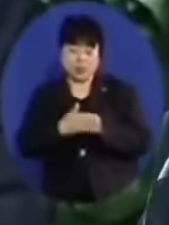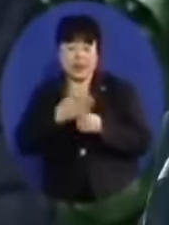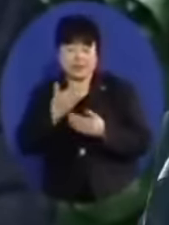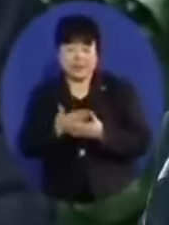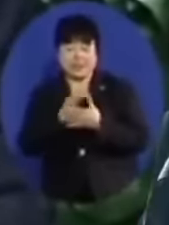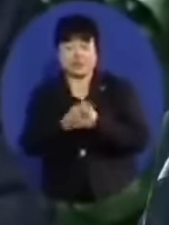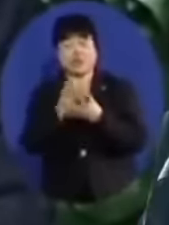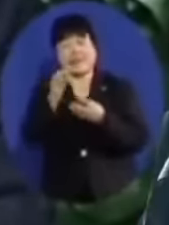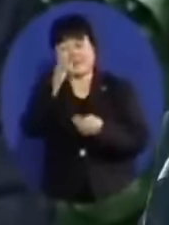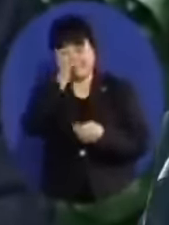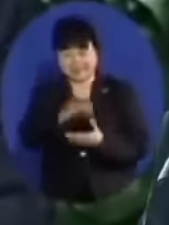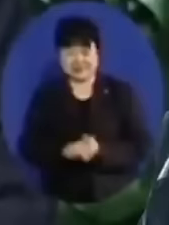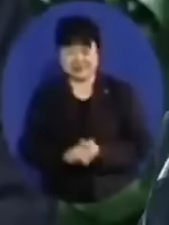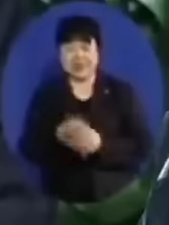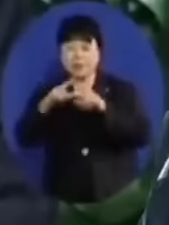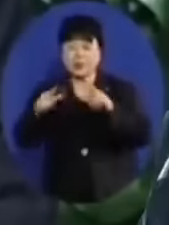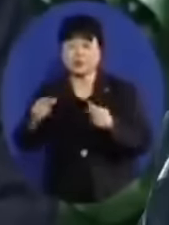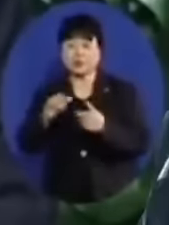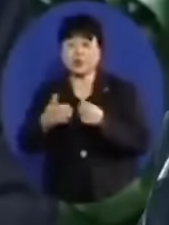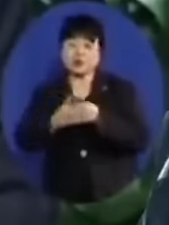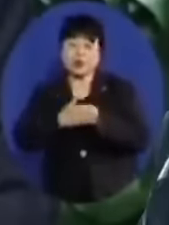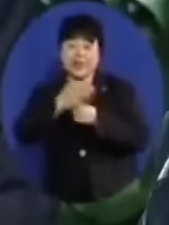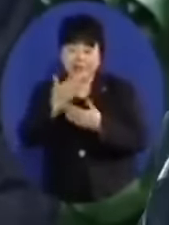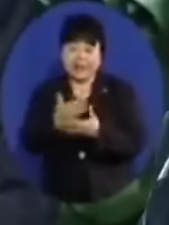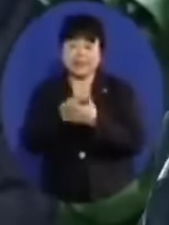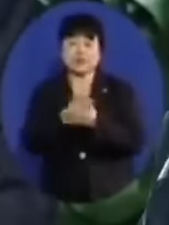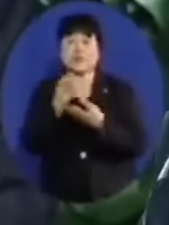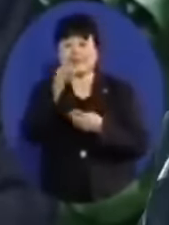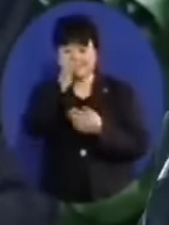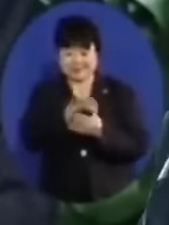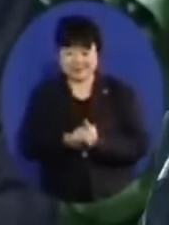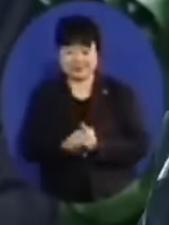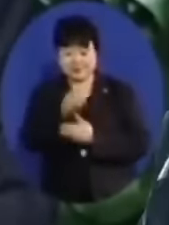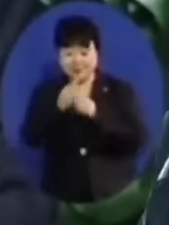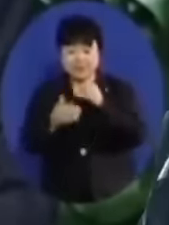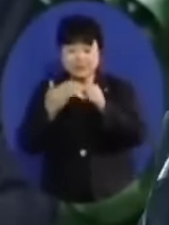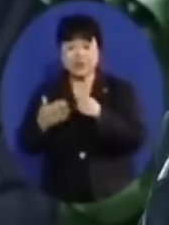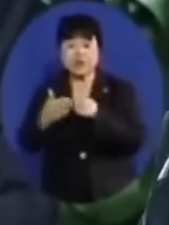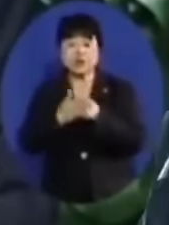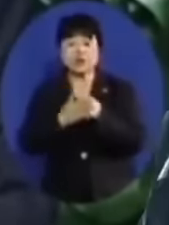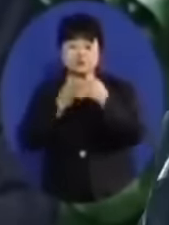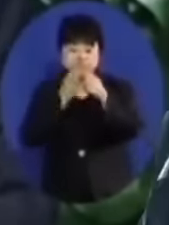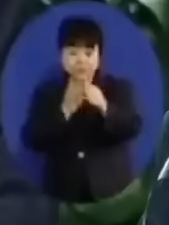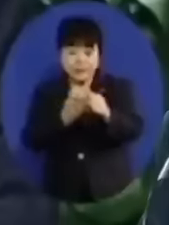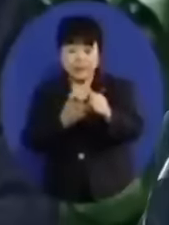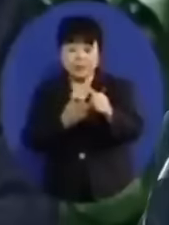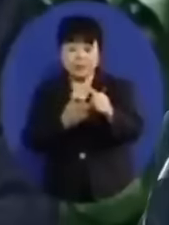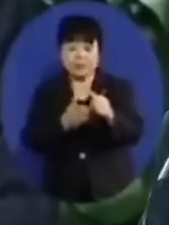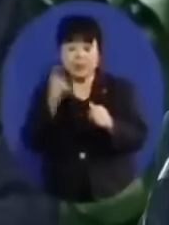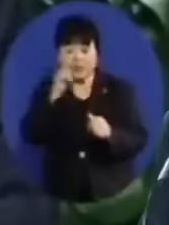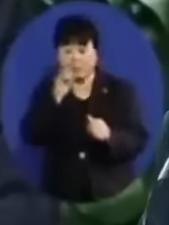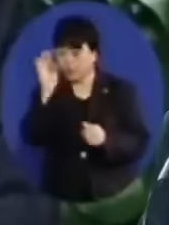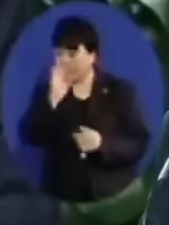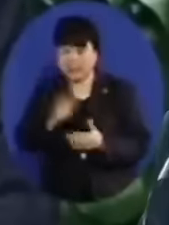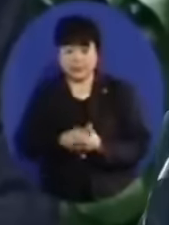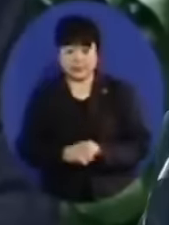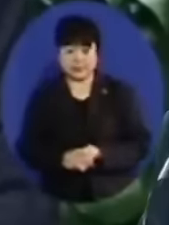기도가 되게 많습니다. 그리고 하나님께 도움을 청하는 것 절대로 나쁜 것이 아닙니다.